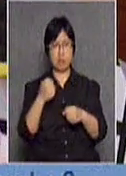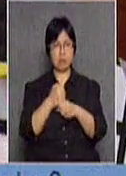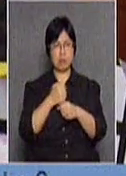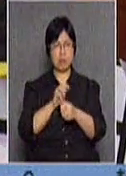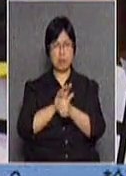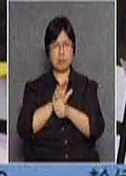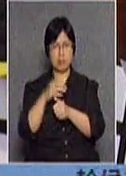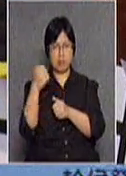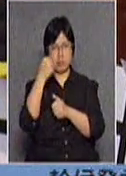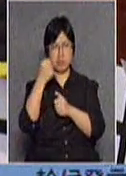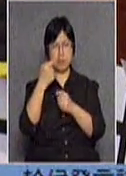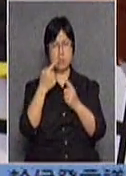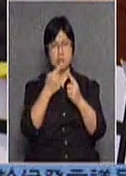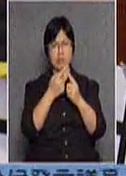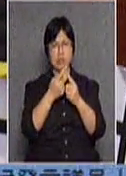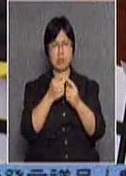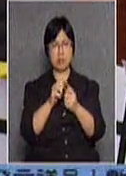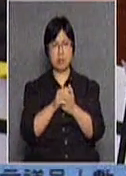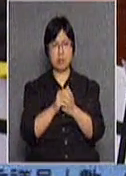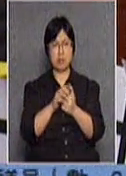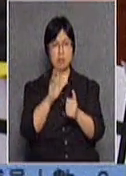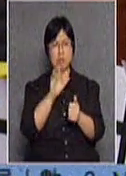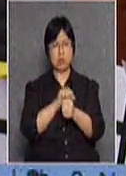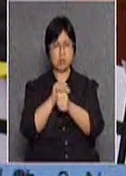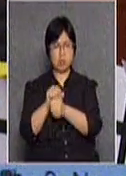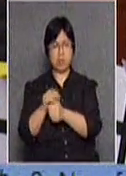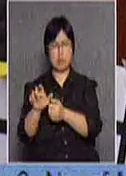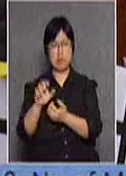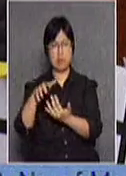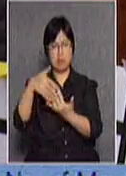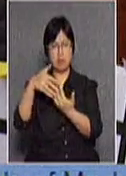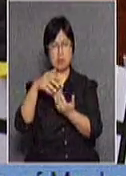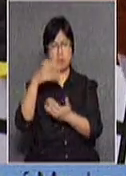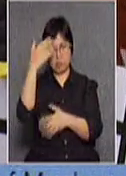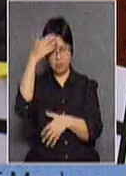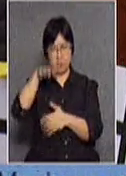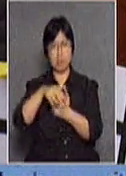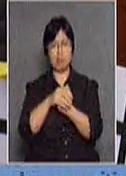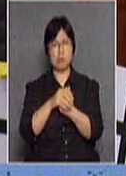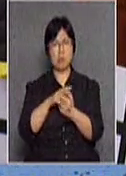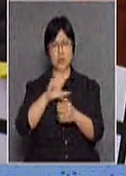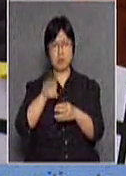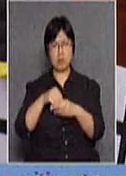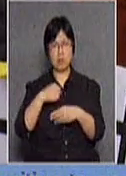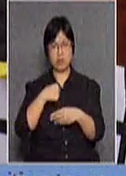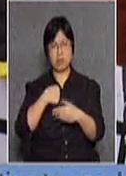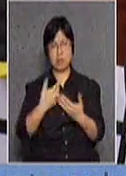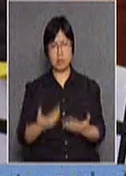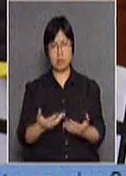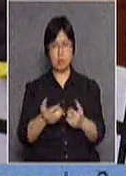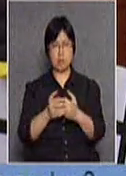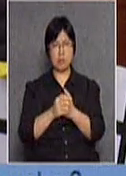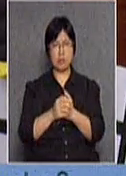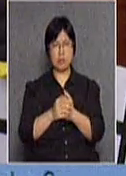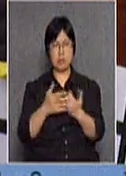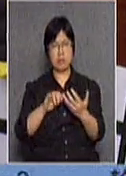士就是捉啲維權人士去坐監就息，包括我在內啦，加上仲即係今日去